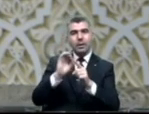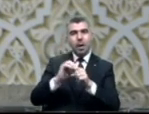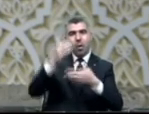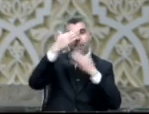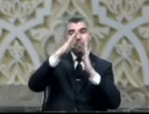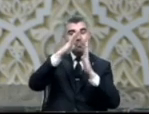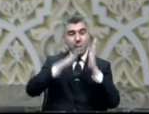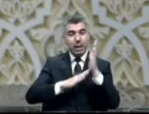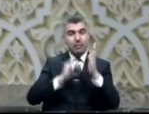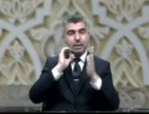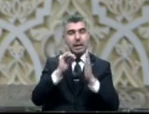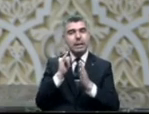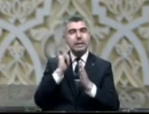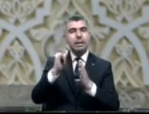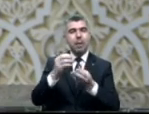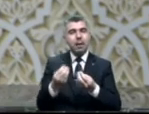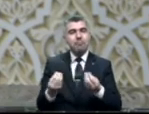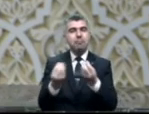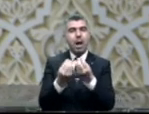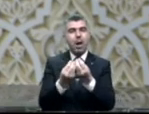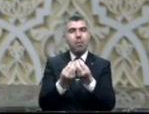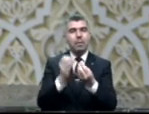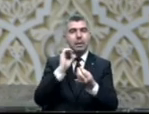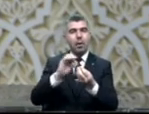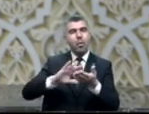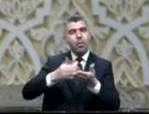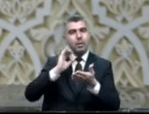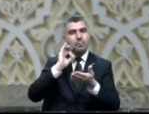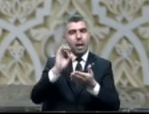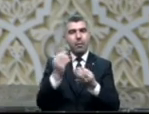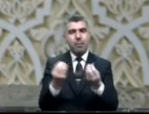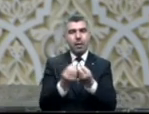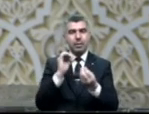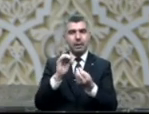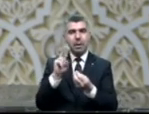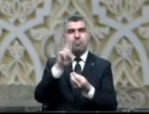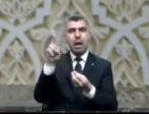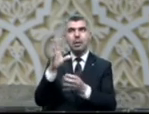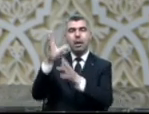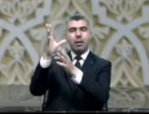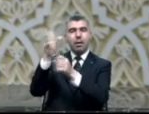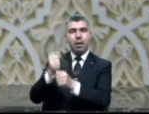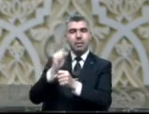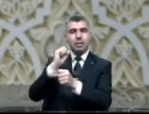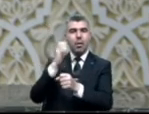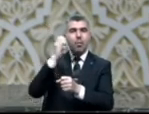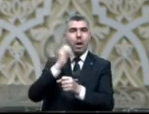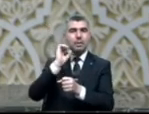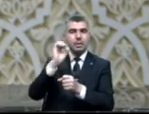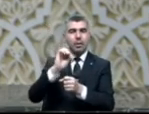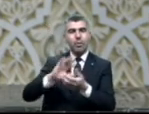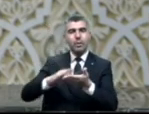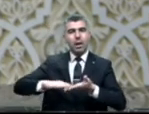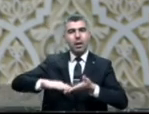للمملكة المغربية تحت القيادة الرشيدة والمستنيرة والحكيمة المتبصرة لمولانا صاحب الجلالة الملك محمد السادس نصره